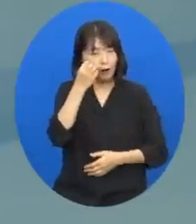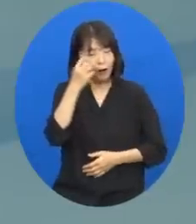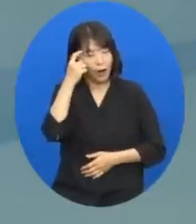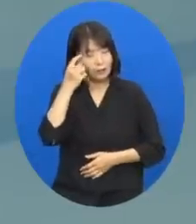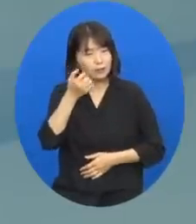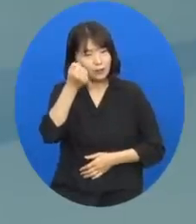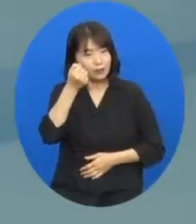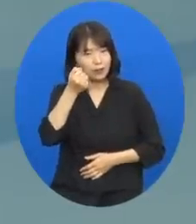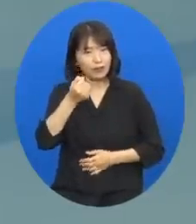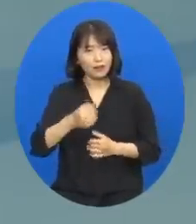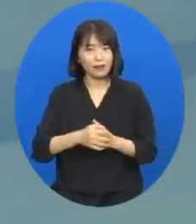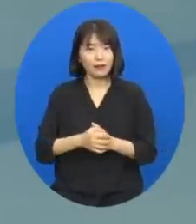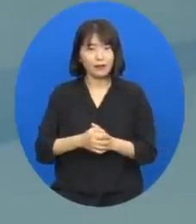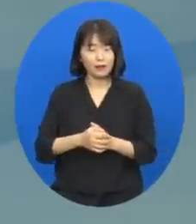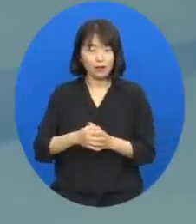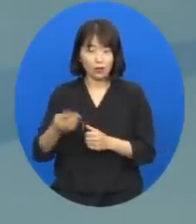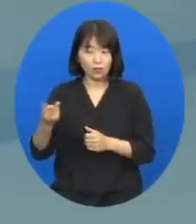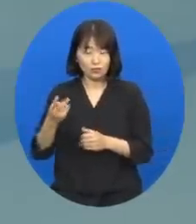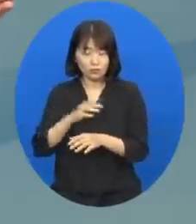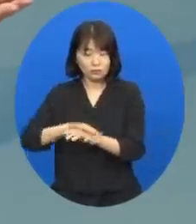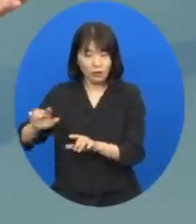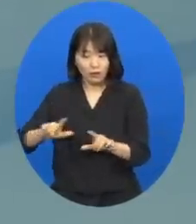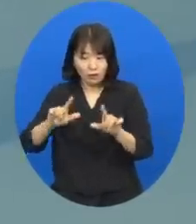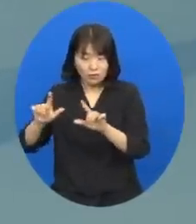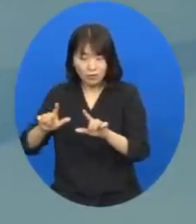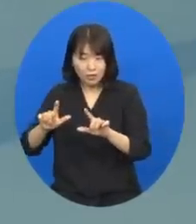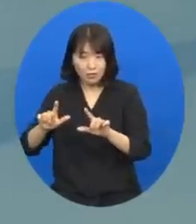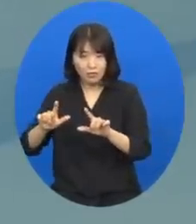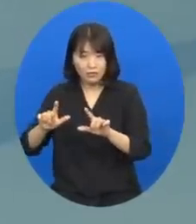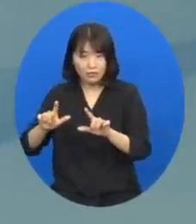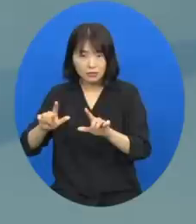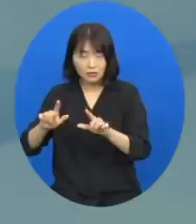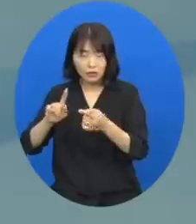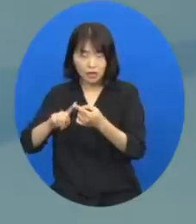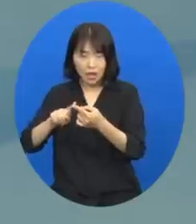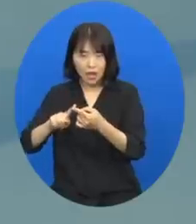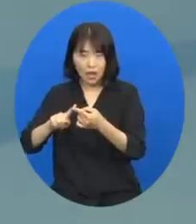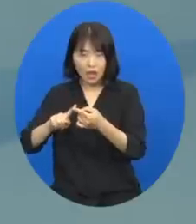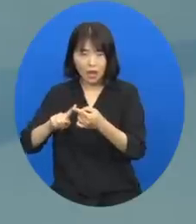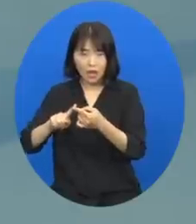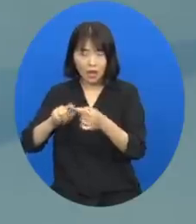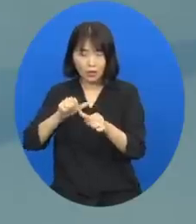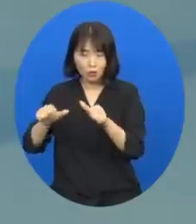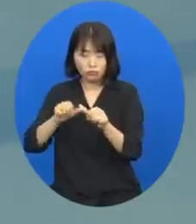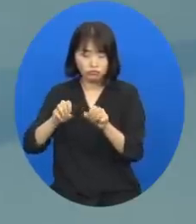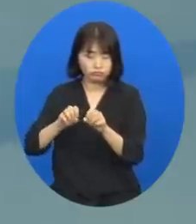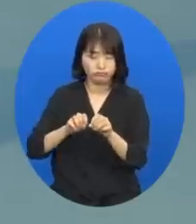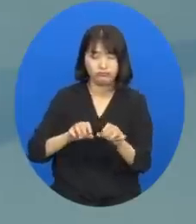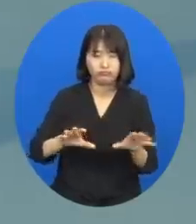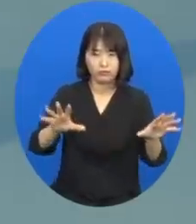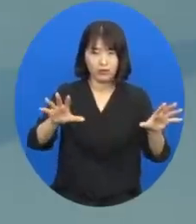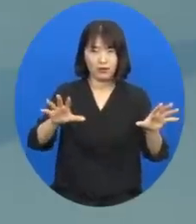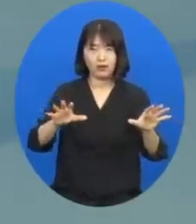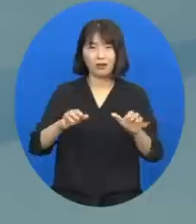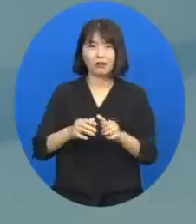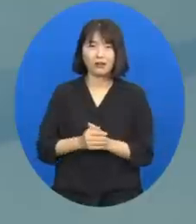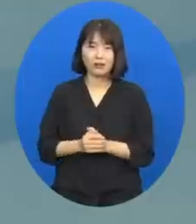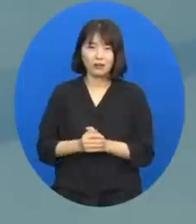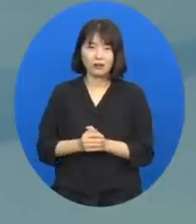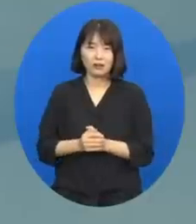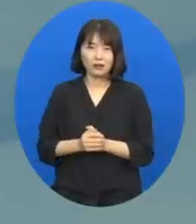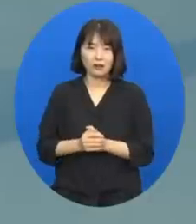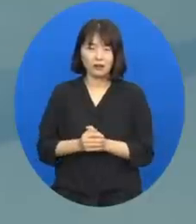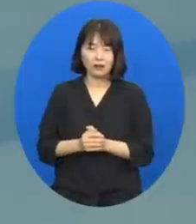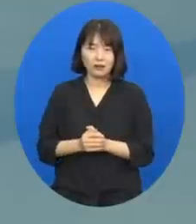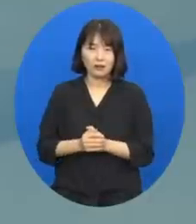소문이 퍼졌어요 지역의 너무 그 사역자들의 모습이 너무 좋다 어떻게 보면 인간적으로 보면 쉽게 알 수